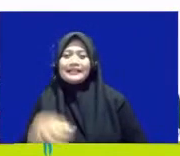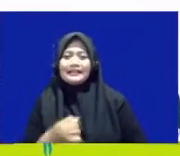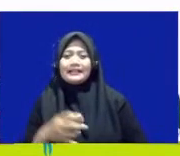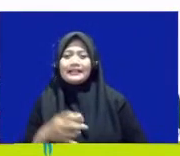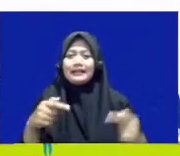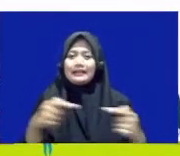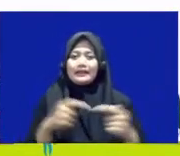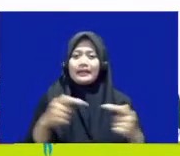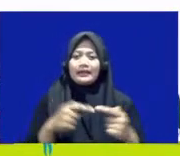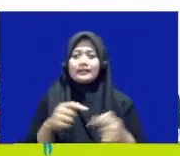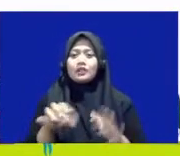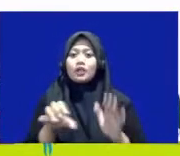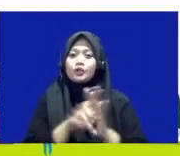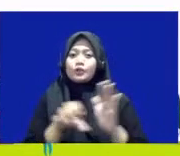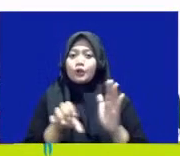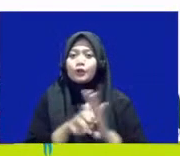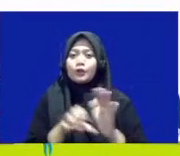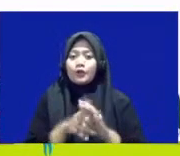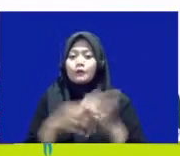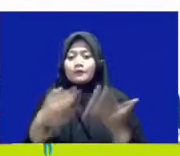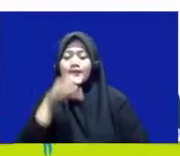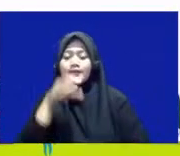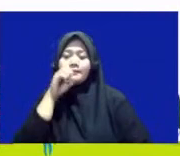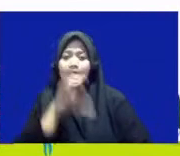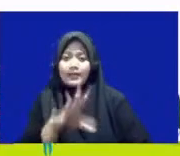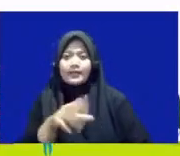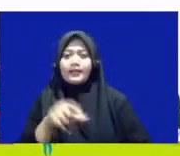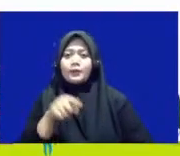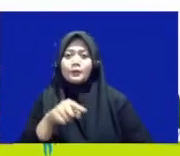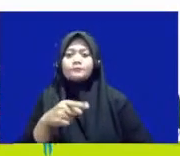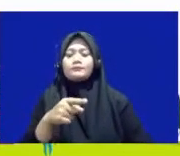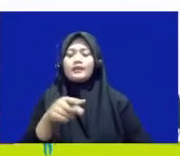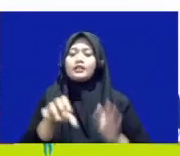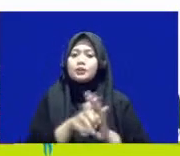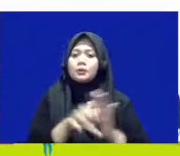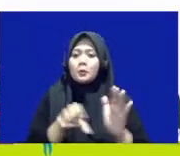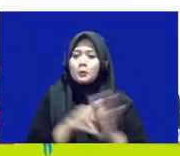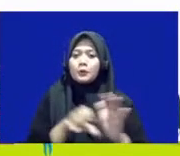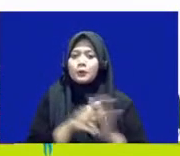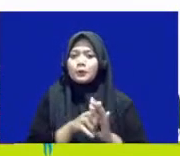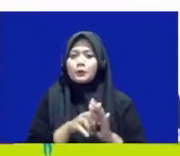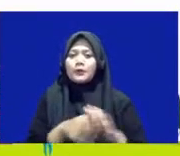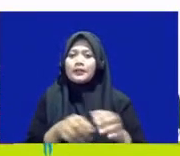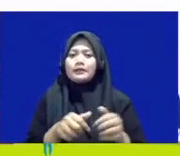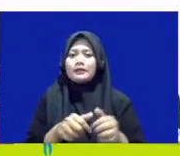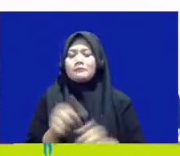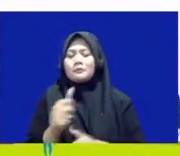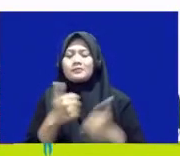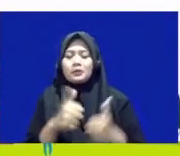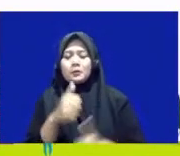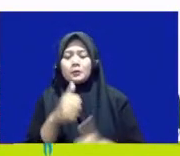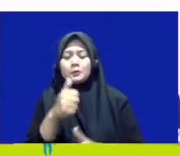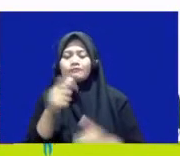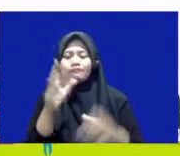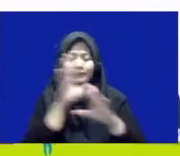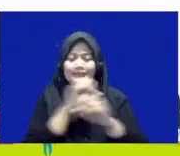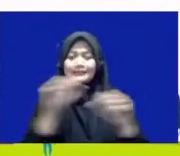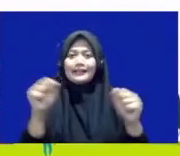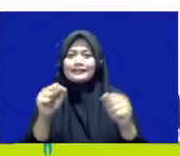tadi, contoh-contoh tadi yang kami sampaikan, itu merupakan contoh-contoh yang bisa sebetulnya lebih jelas kami jelaskan kalau waktunya